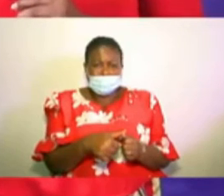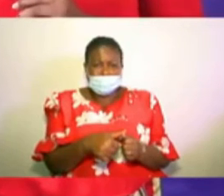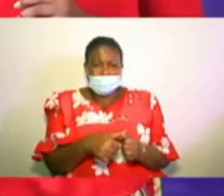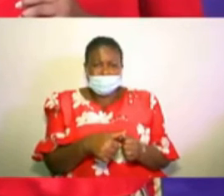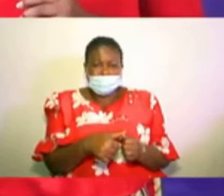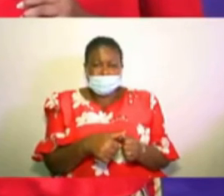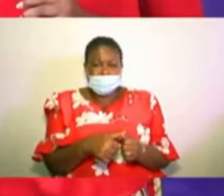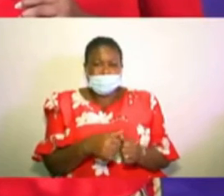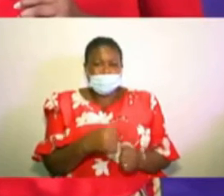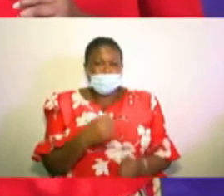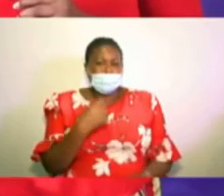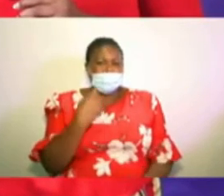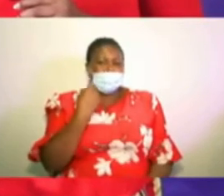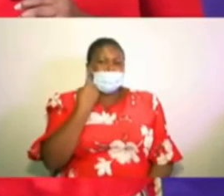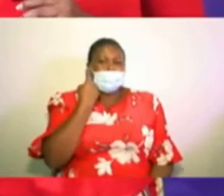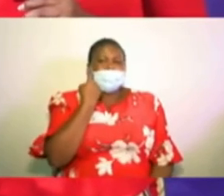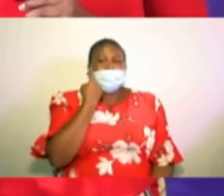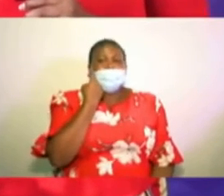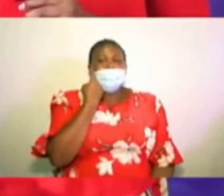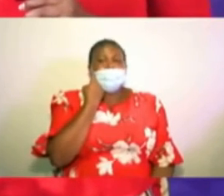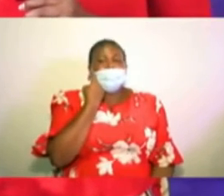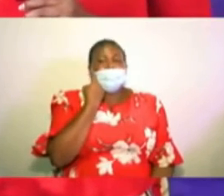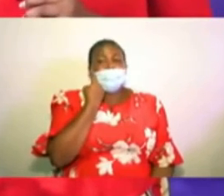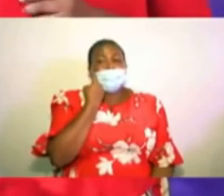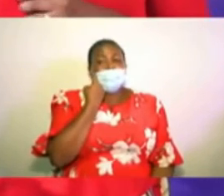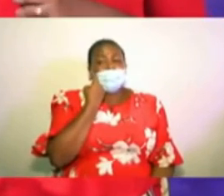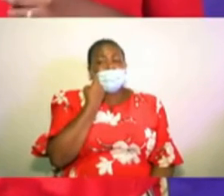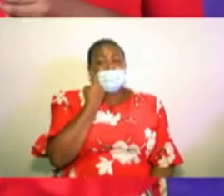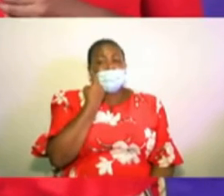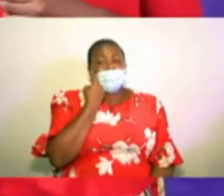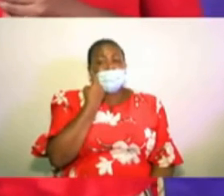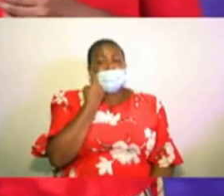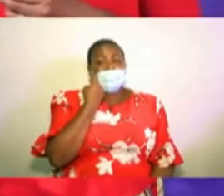Just recently, I saw